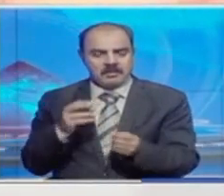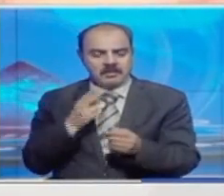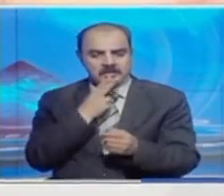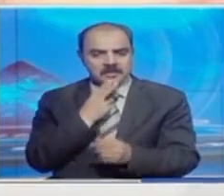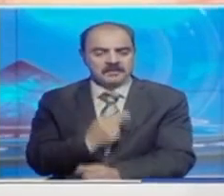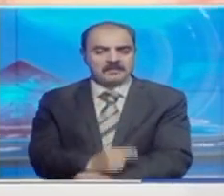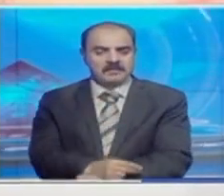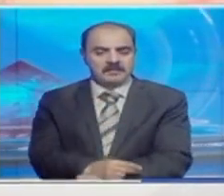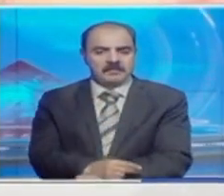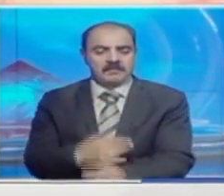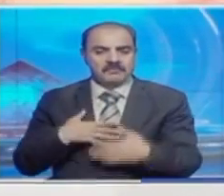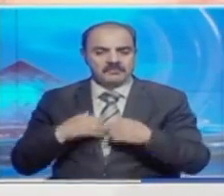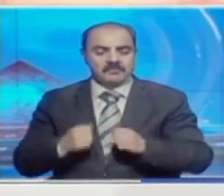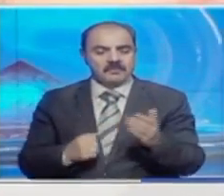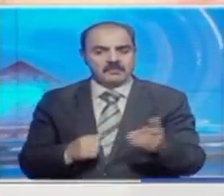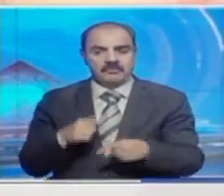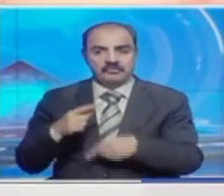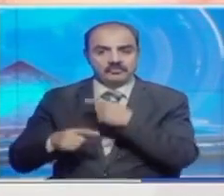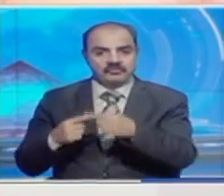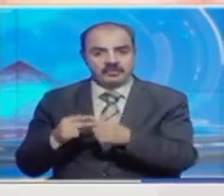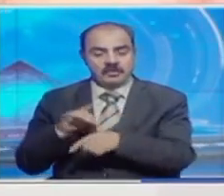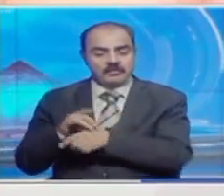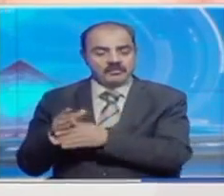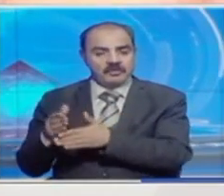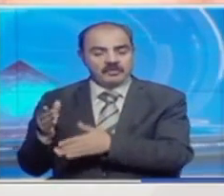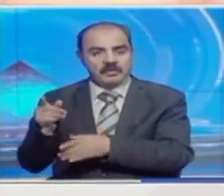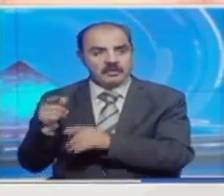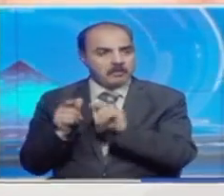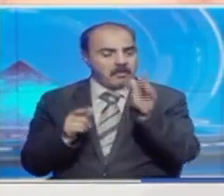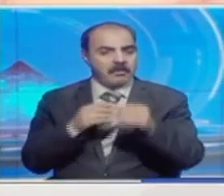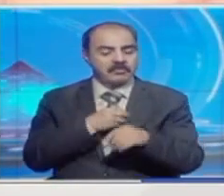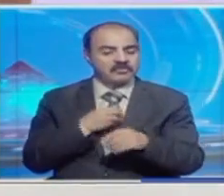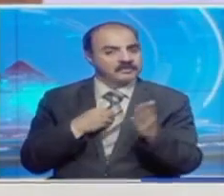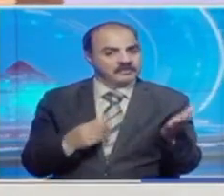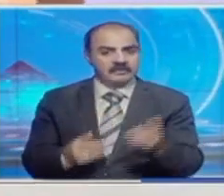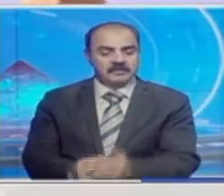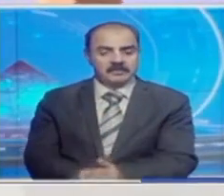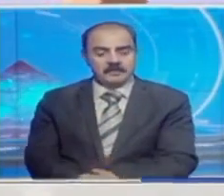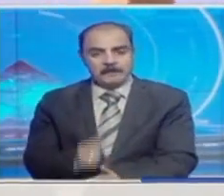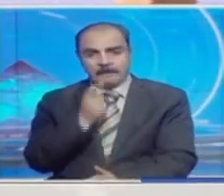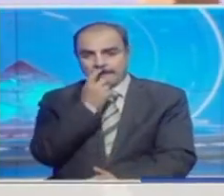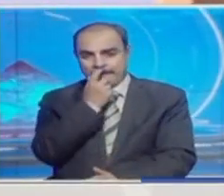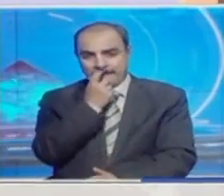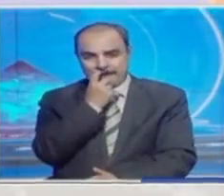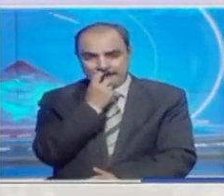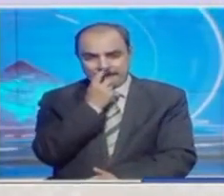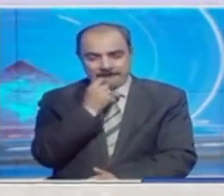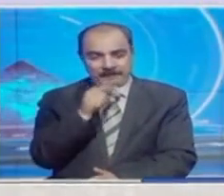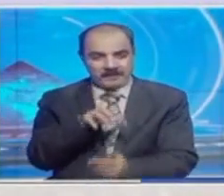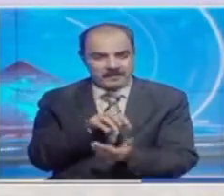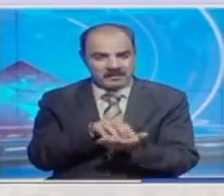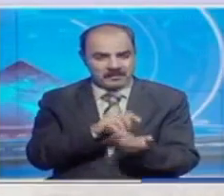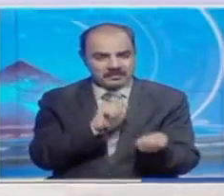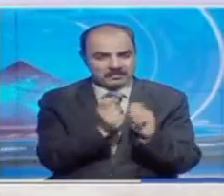للنظافة. الصحة 2 شغالين، واحدة هنا وواحدة برا. ما يشهد ملف تطوير